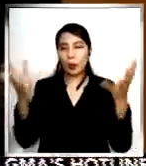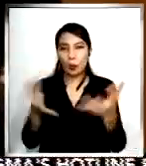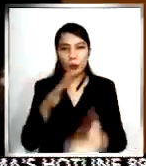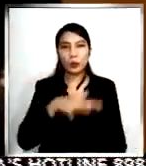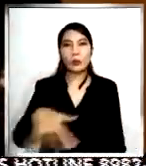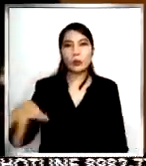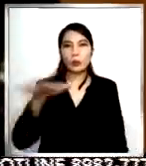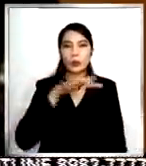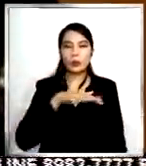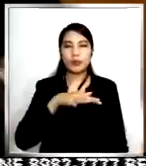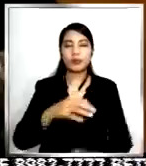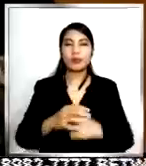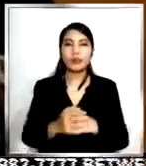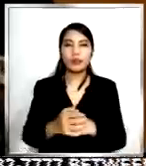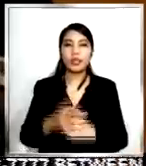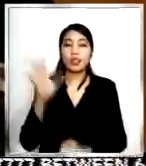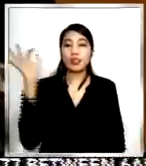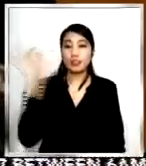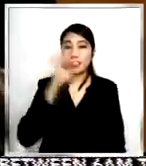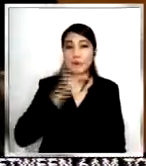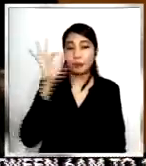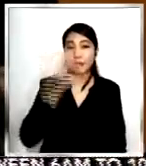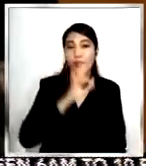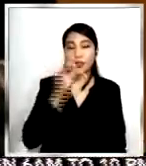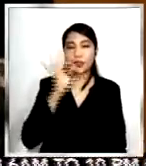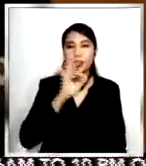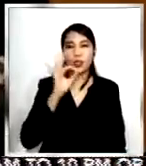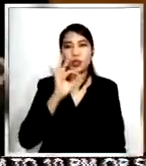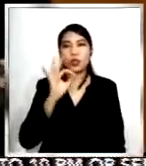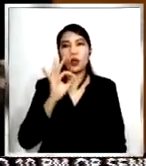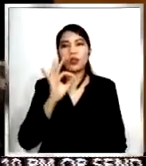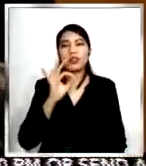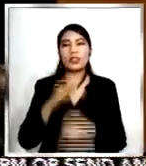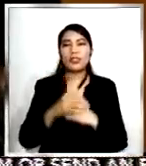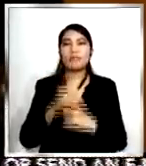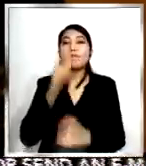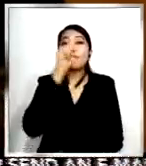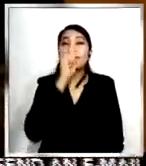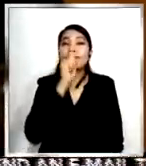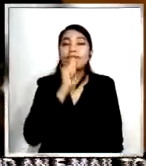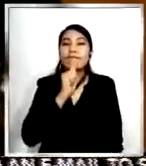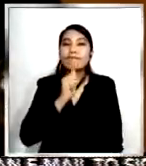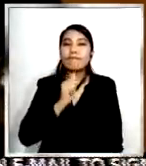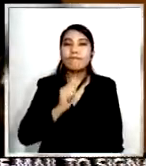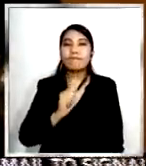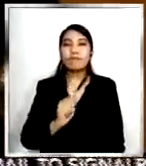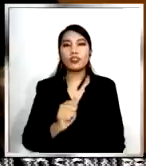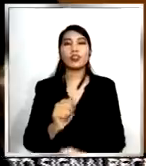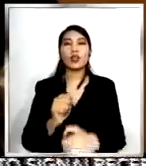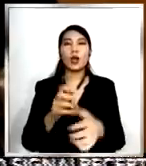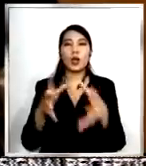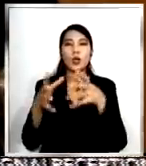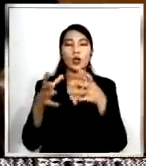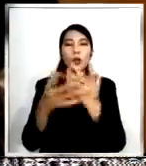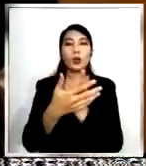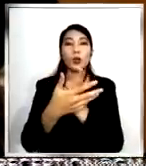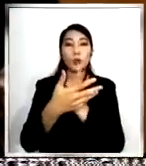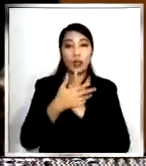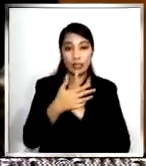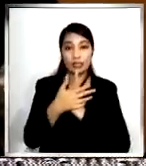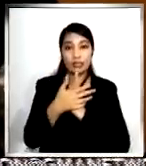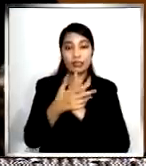mga Pilipino na halos kalahating taon ang nagtitiis sa iba't ibang uri ng community quarantine, handa raw silang